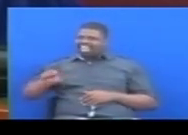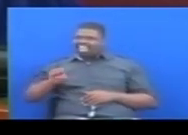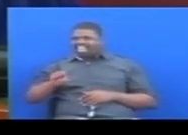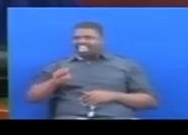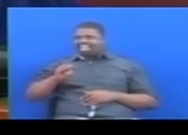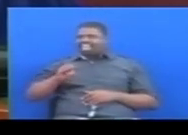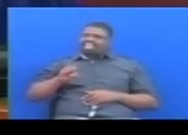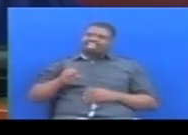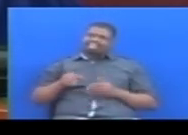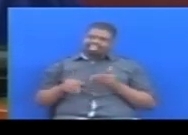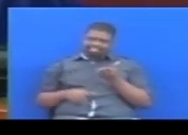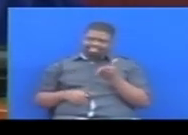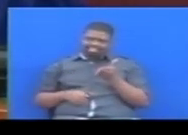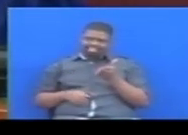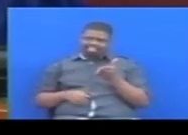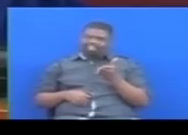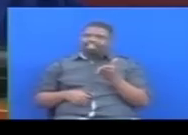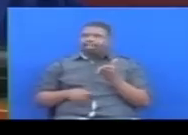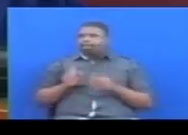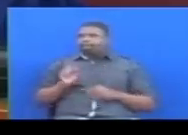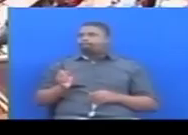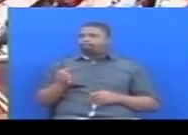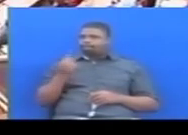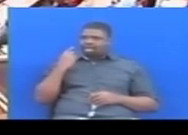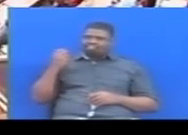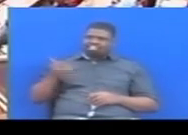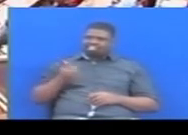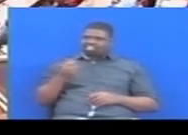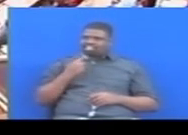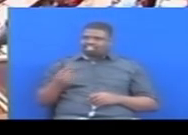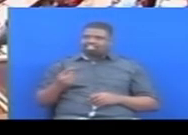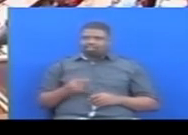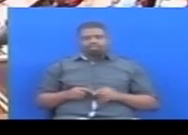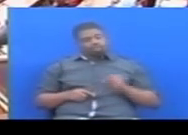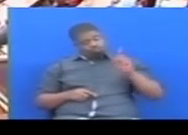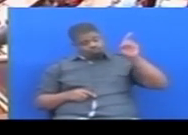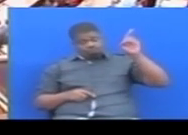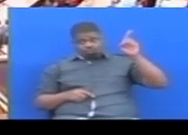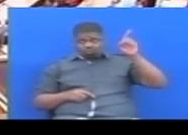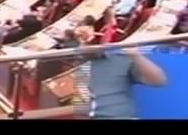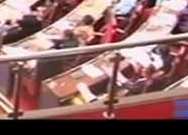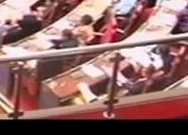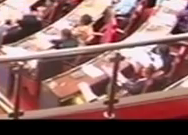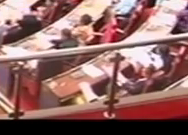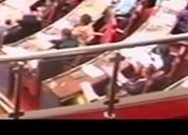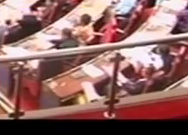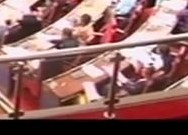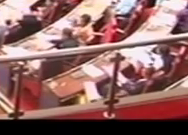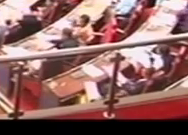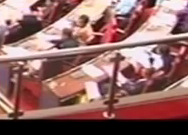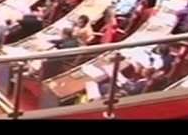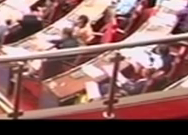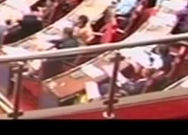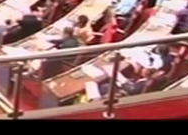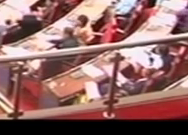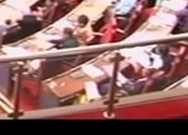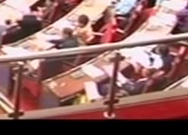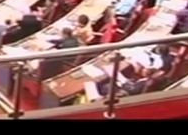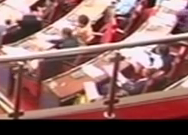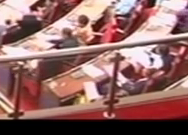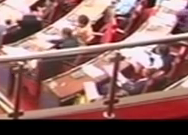Mheshimiwa Oran Manase Njeza wa Mbeya Vijijini anasema wilaya ya Mbeya mkoa wa Mbeya na wilaya ya Zaileji na Songwe mkoa wa Songwe zinaunganishwa